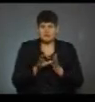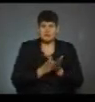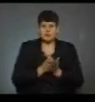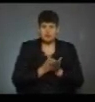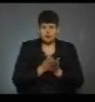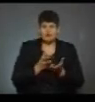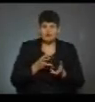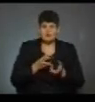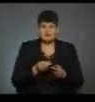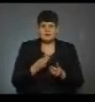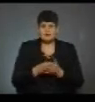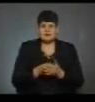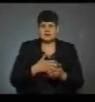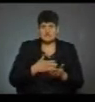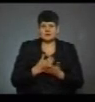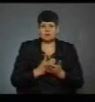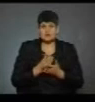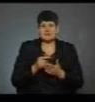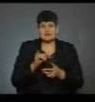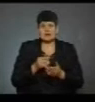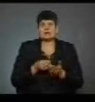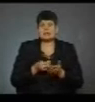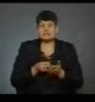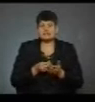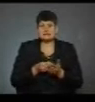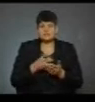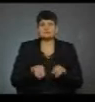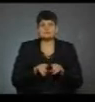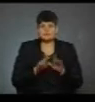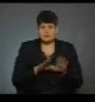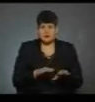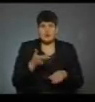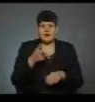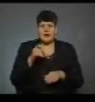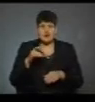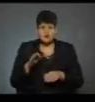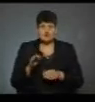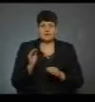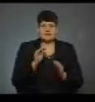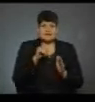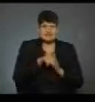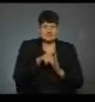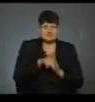впливає на вартість наших послуг, відповідно, на тариф. В свою чергу, газова складова, вона є